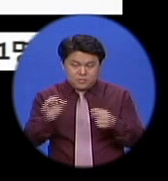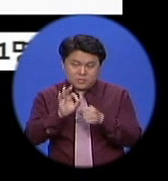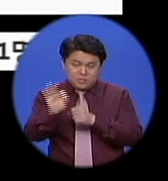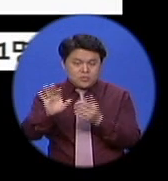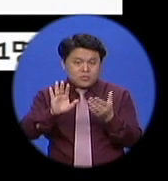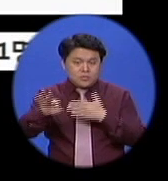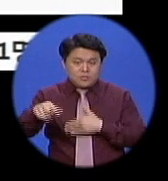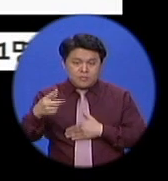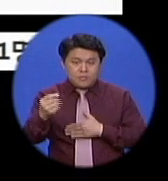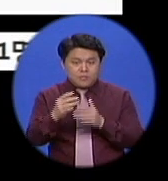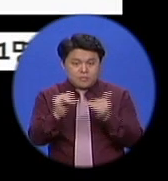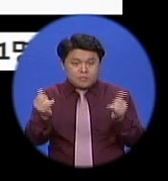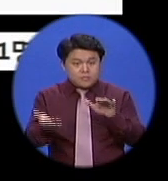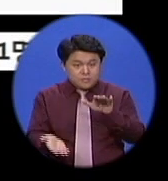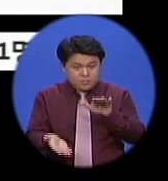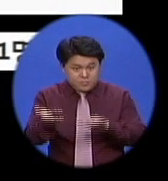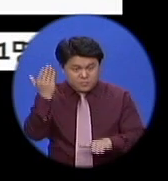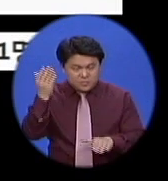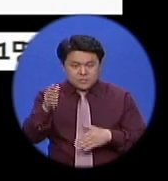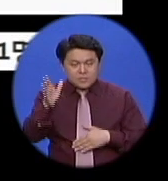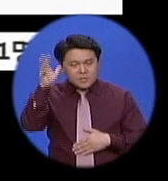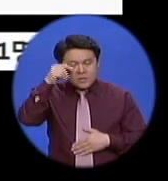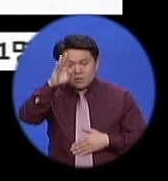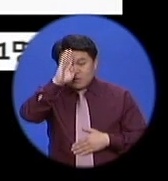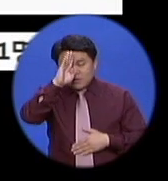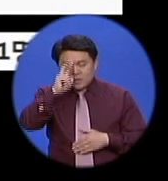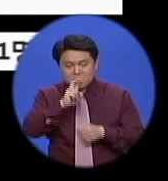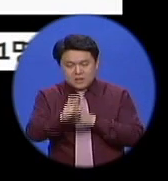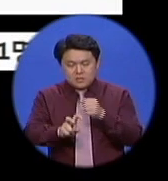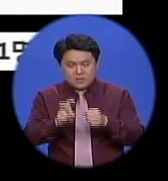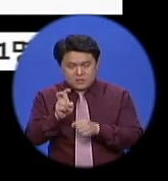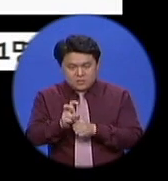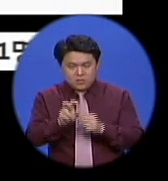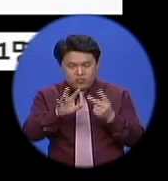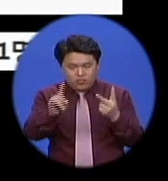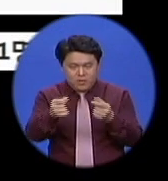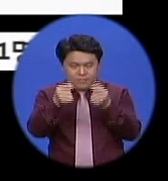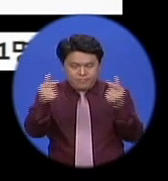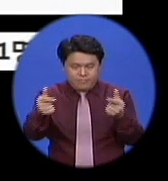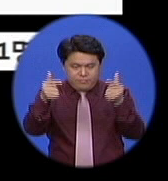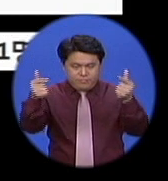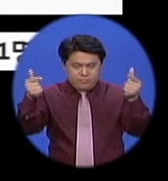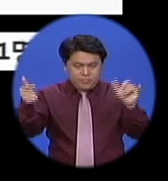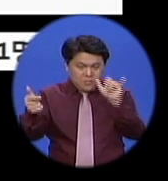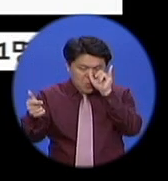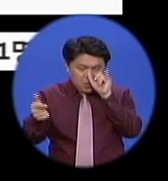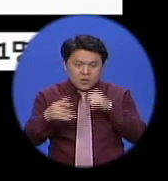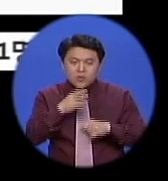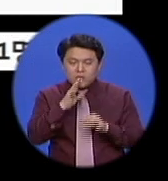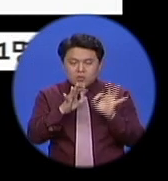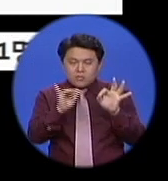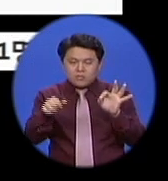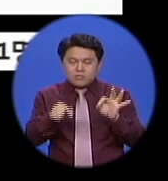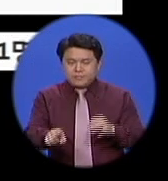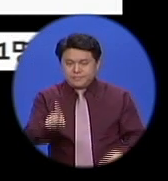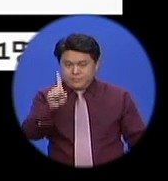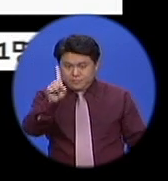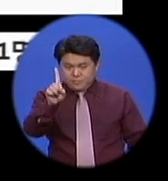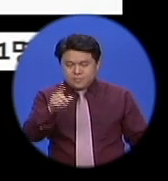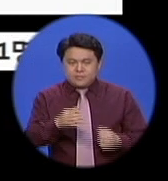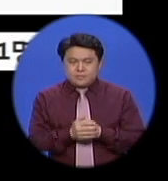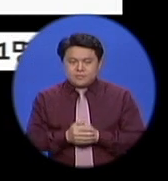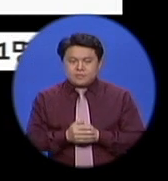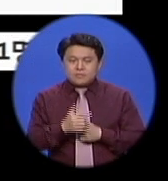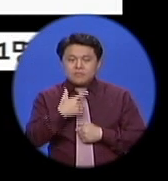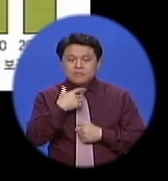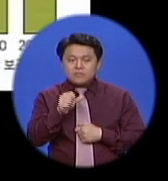100만 명 넘어. 치매 환자 20년마다 배로. 노인 10명당 1명 꼴.